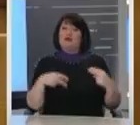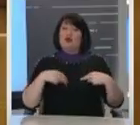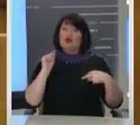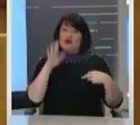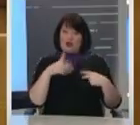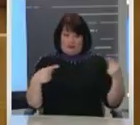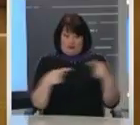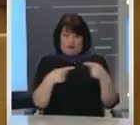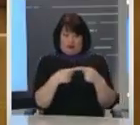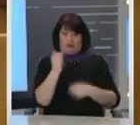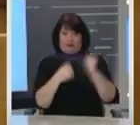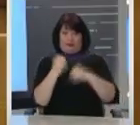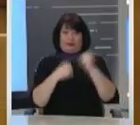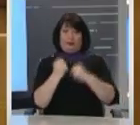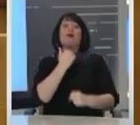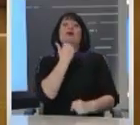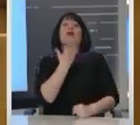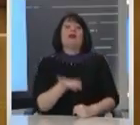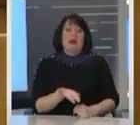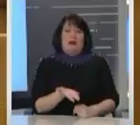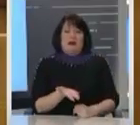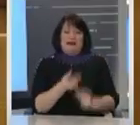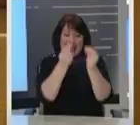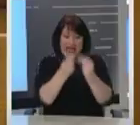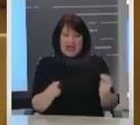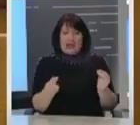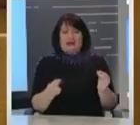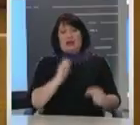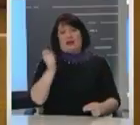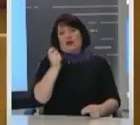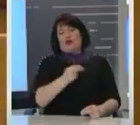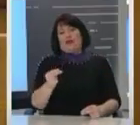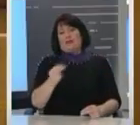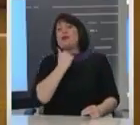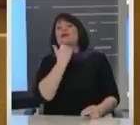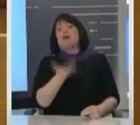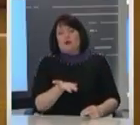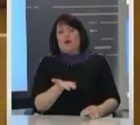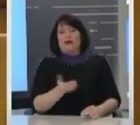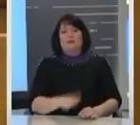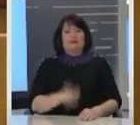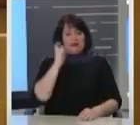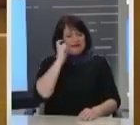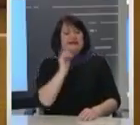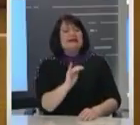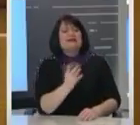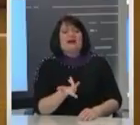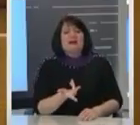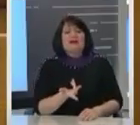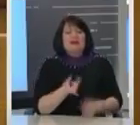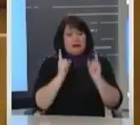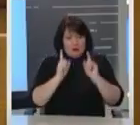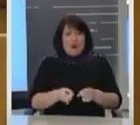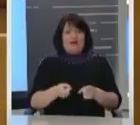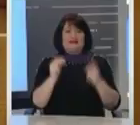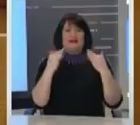Υπουργός Εξωτερικών δεν μπορεί να διαφωνεί σε μια λύση ενός εθνικού ζητήματος. Σκέφτεστε δηλαδή να